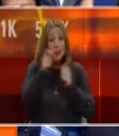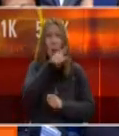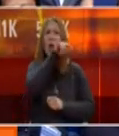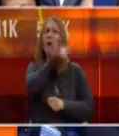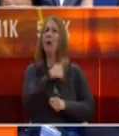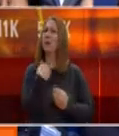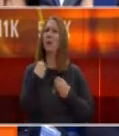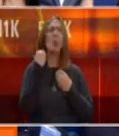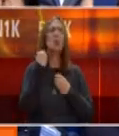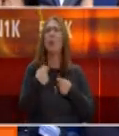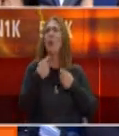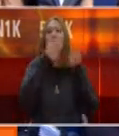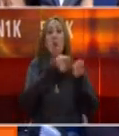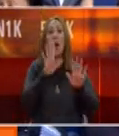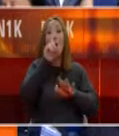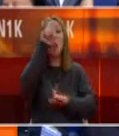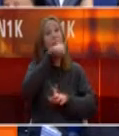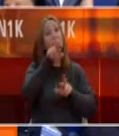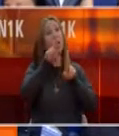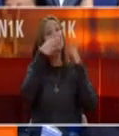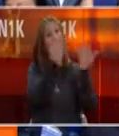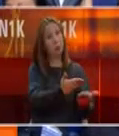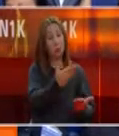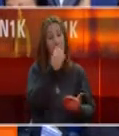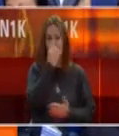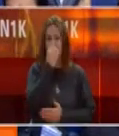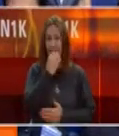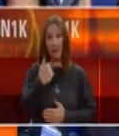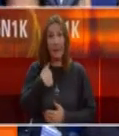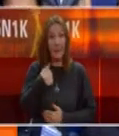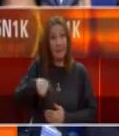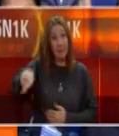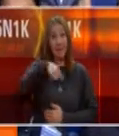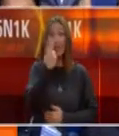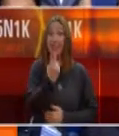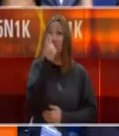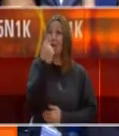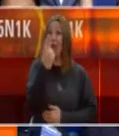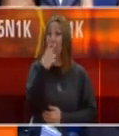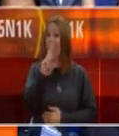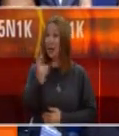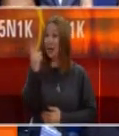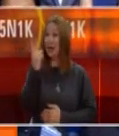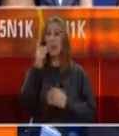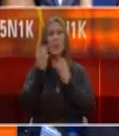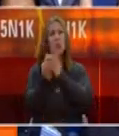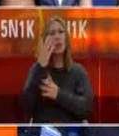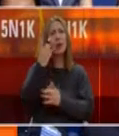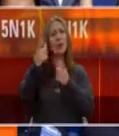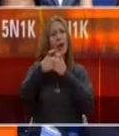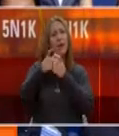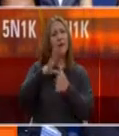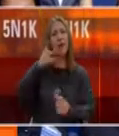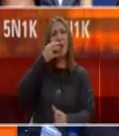hakkını ödeyemem. Onlar, Allah onlardan razı olsun. Biz 2007 yılında kurulu bir dernek vardı Ankara